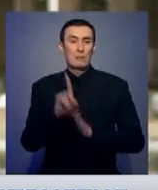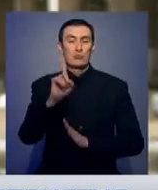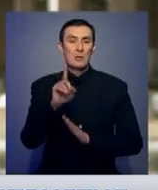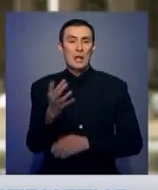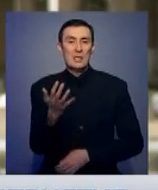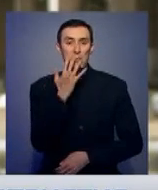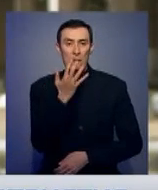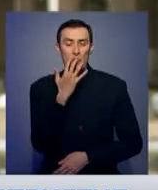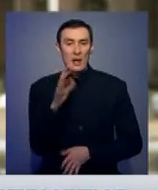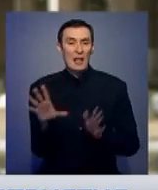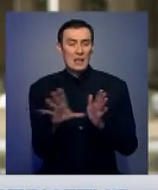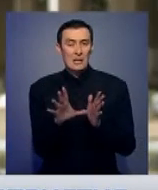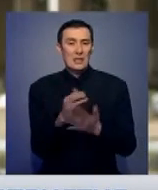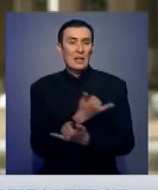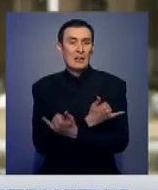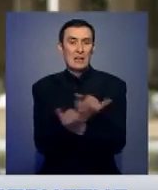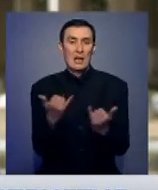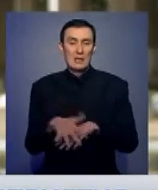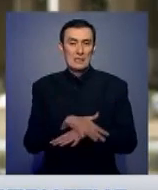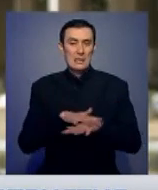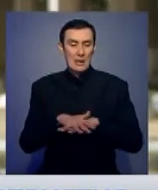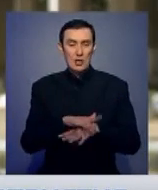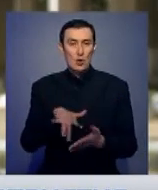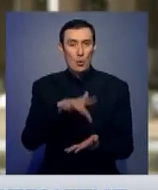тепловой энергии для нужд населения и